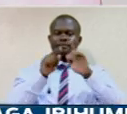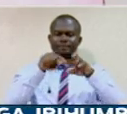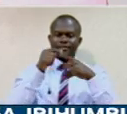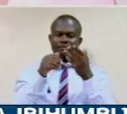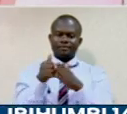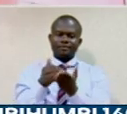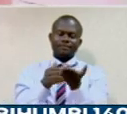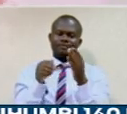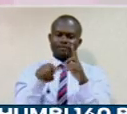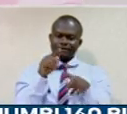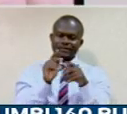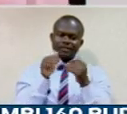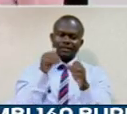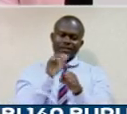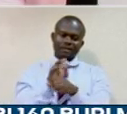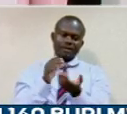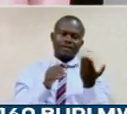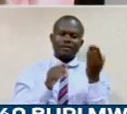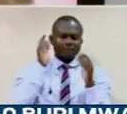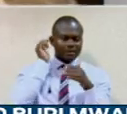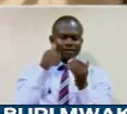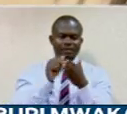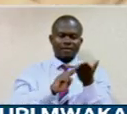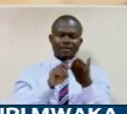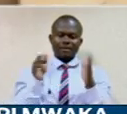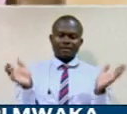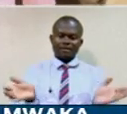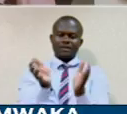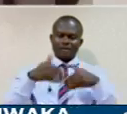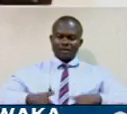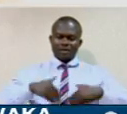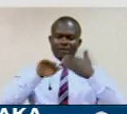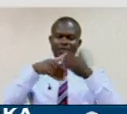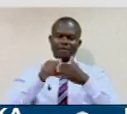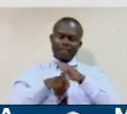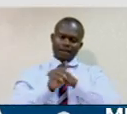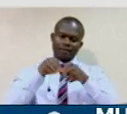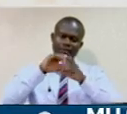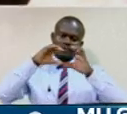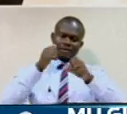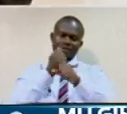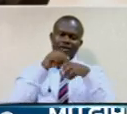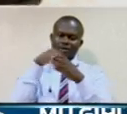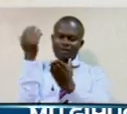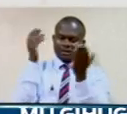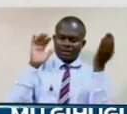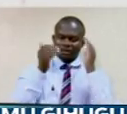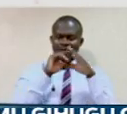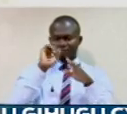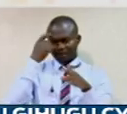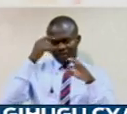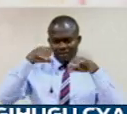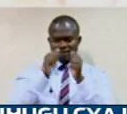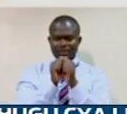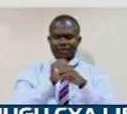bimenyetso by'ubugenzacyaha bwumvirije abaregwa amatelefone bakoreshaga bakanguriraga abasore kwinjira mu mitwe y'ingabo cyane cyane ikorera mu mashyamba yo muri Repubulika Demokarasi ya